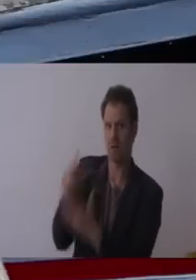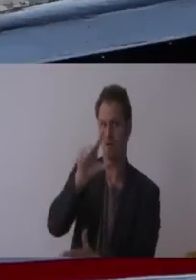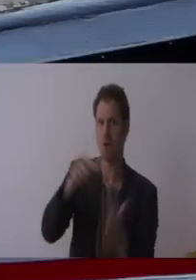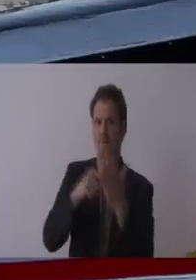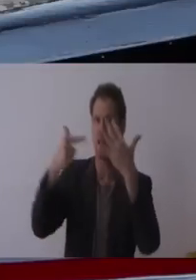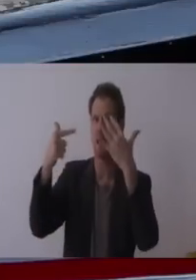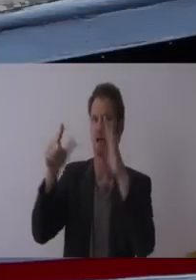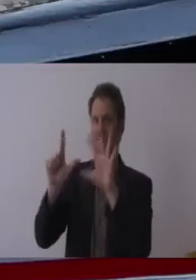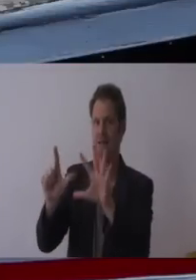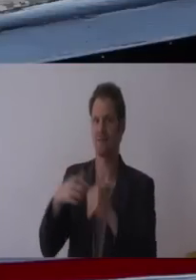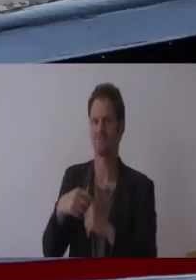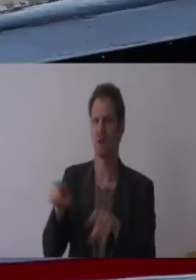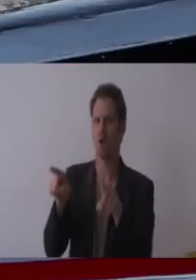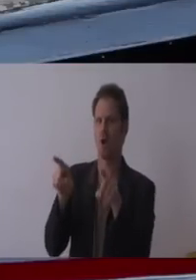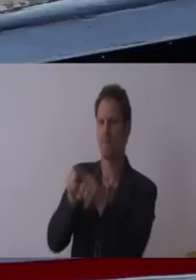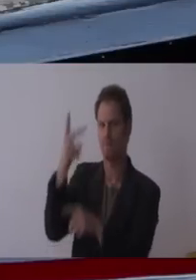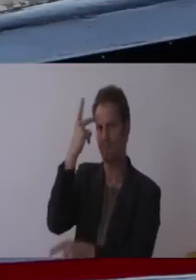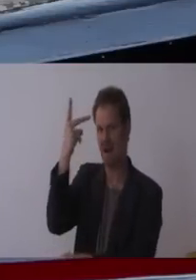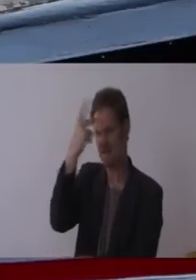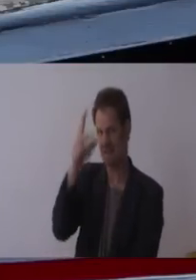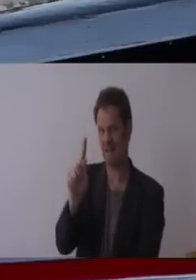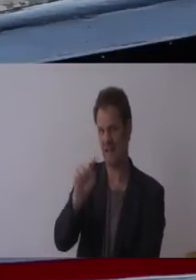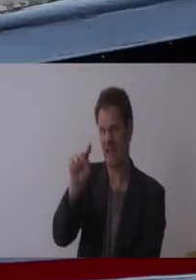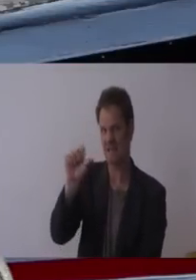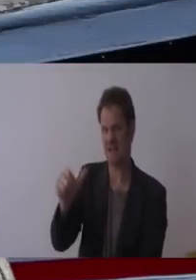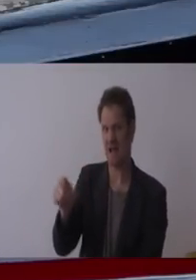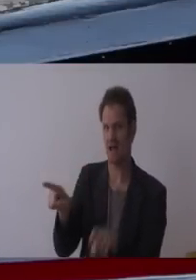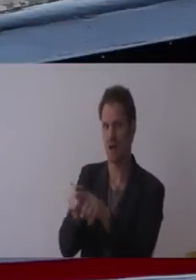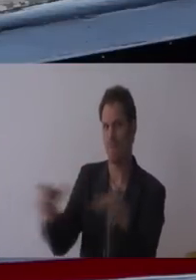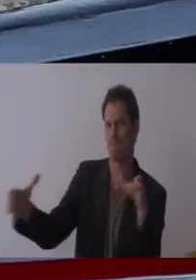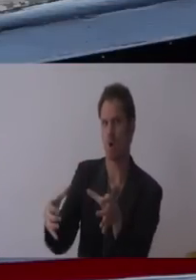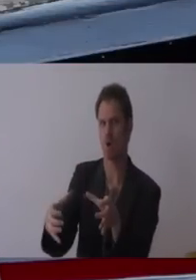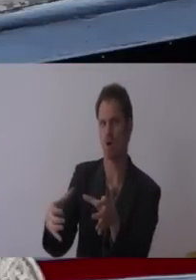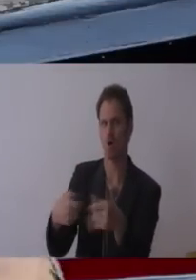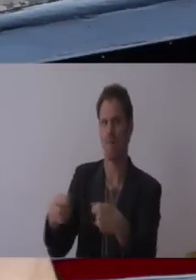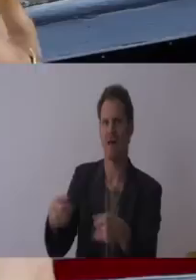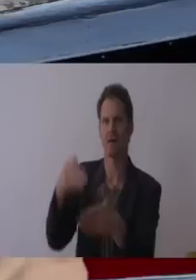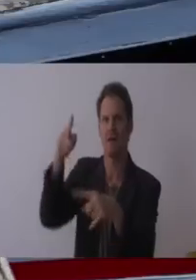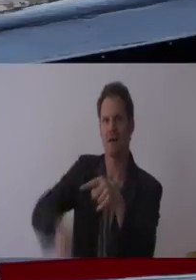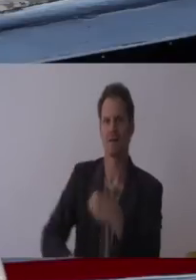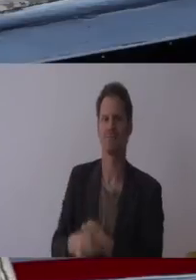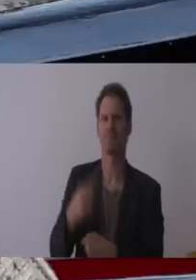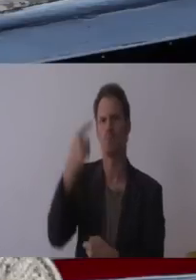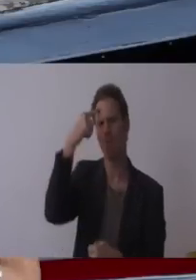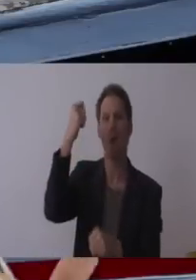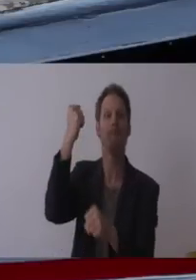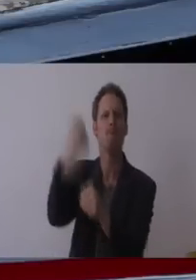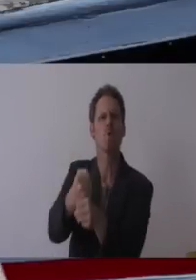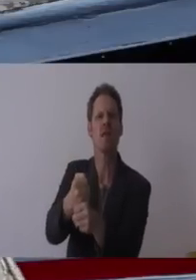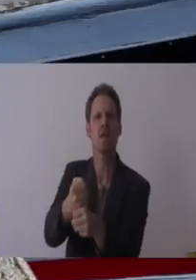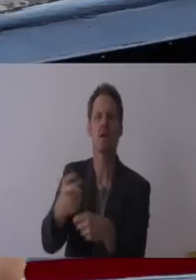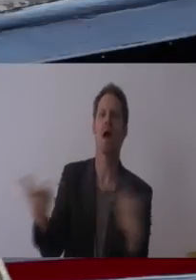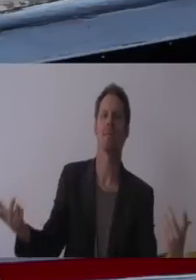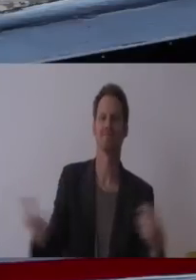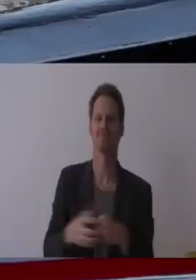Depuis 2007, Israël impose un blocus autour de Gaza, en Palestine, pour punir ce peuple d'avoir élu un gouvernement qui